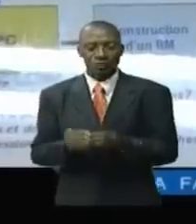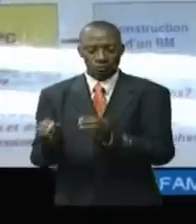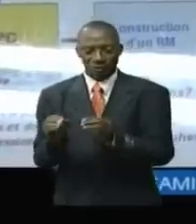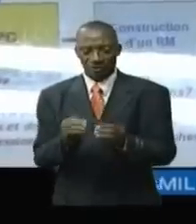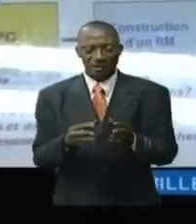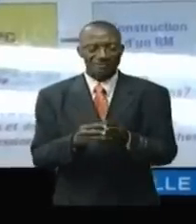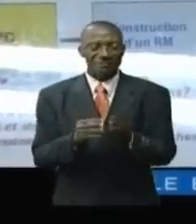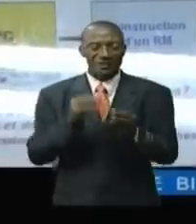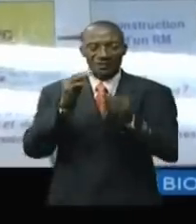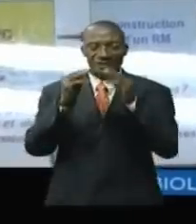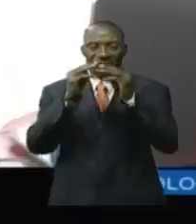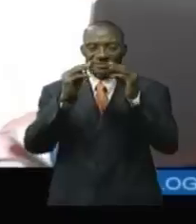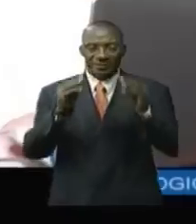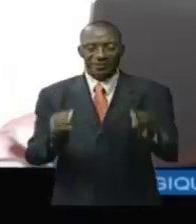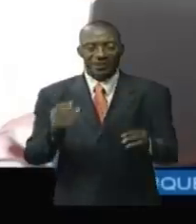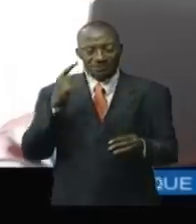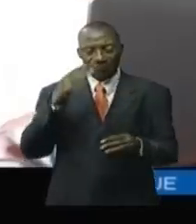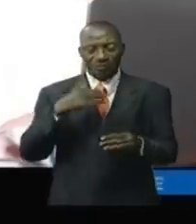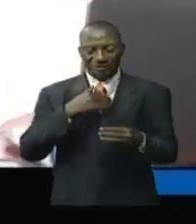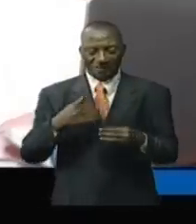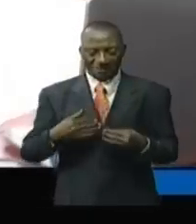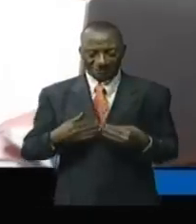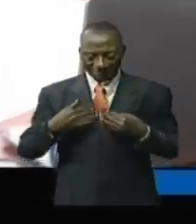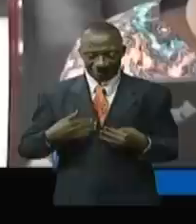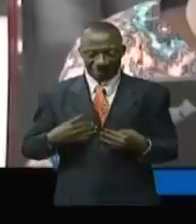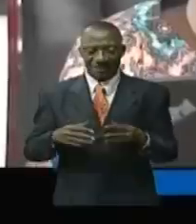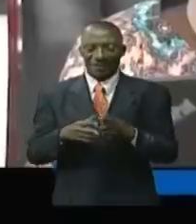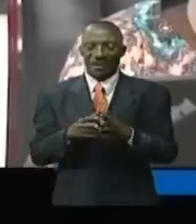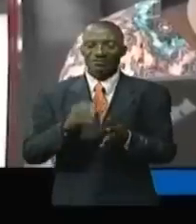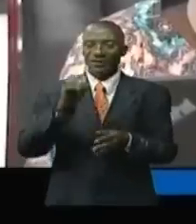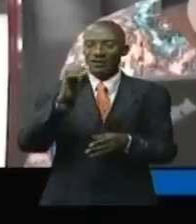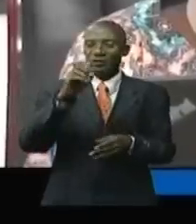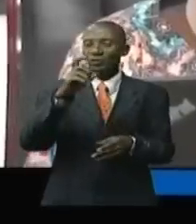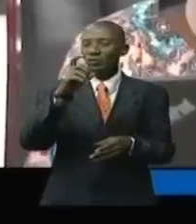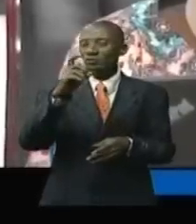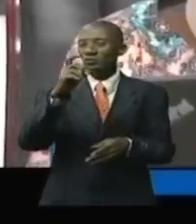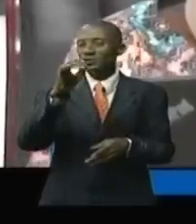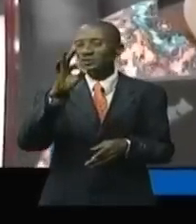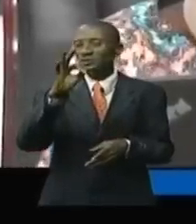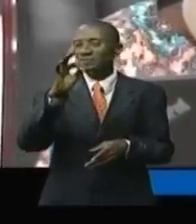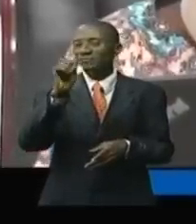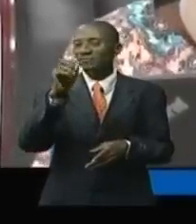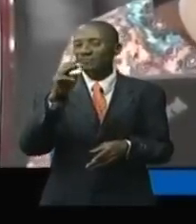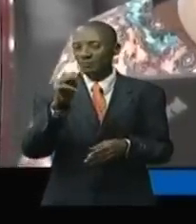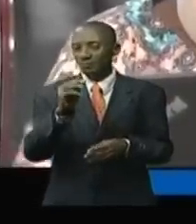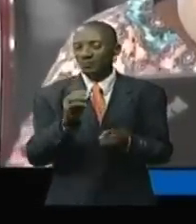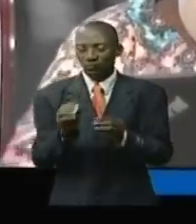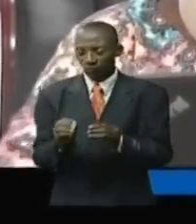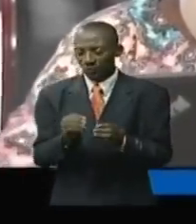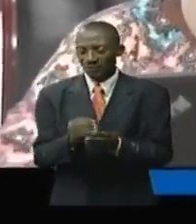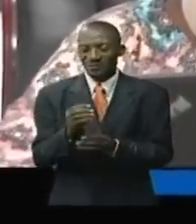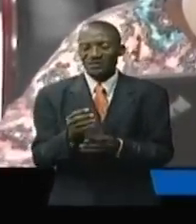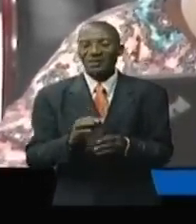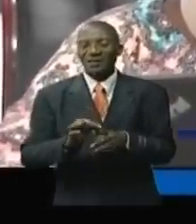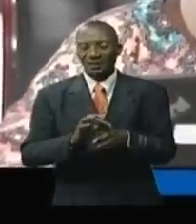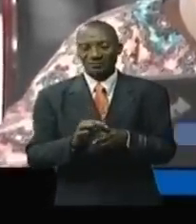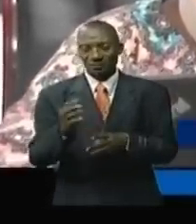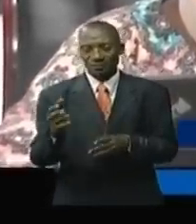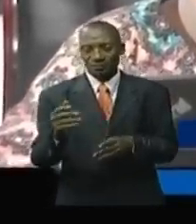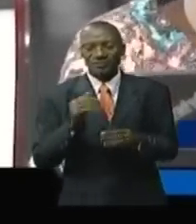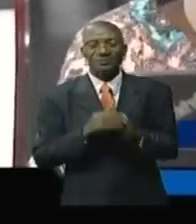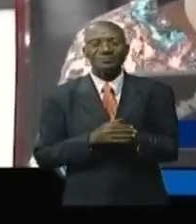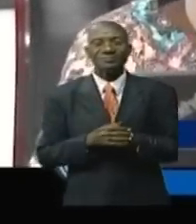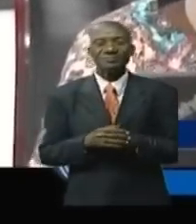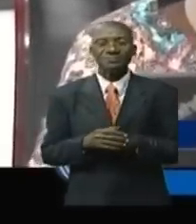Santé et l'Oxfam. Toutes ces structures-là vont se mettre ensemble ici pour pouvoir produire ce livrable tant